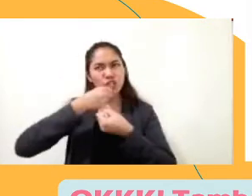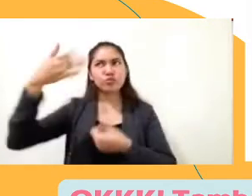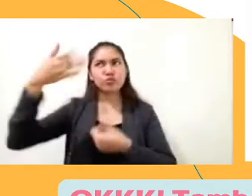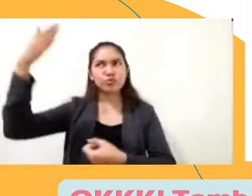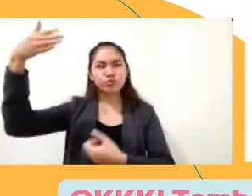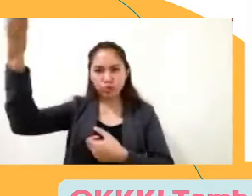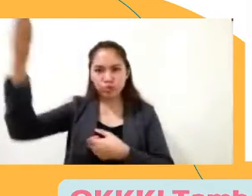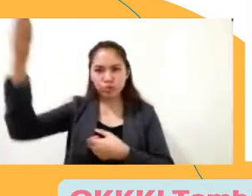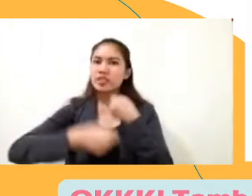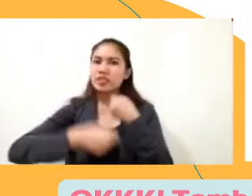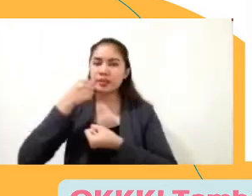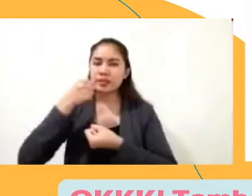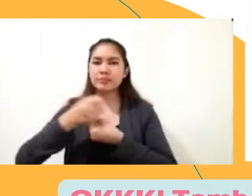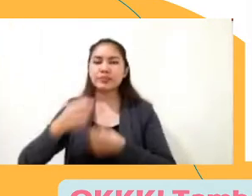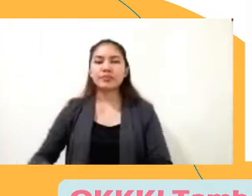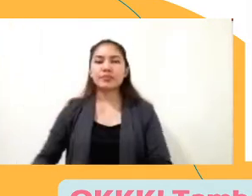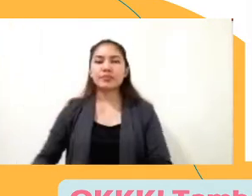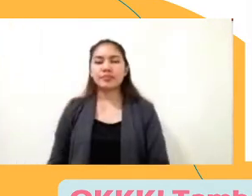So